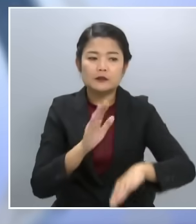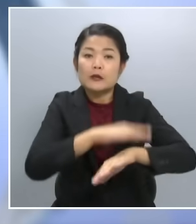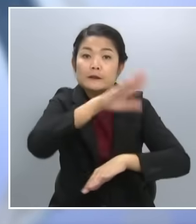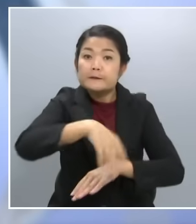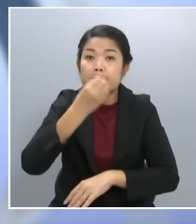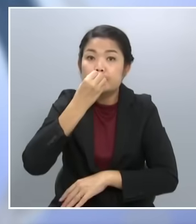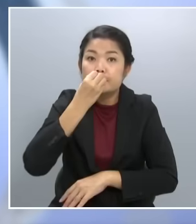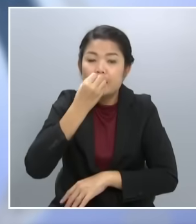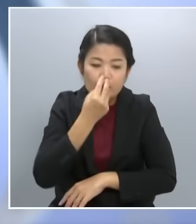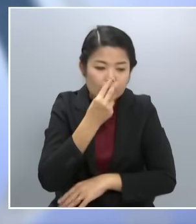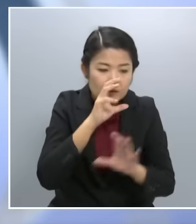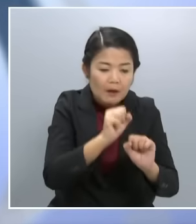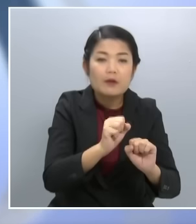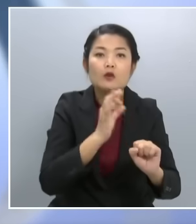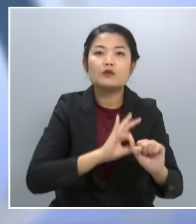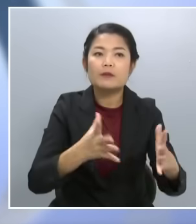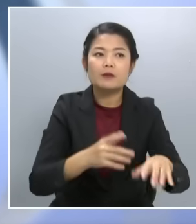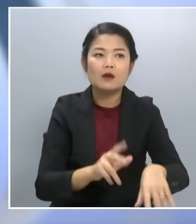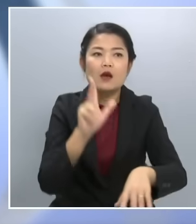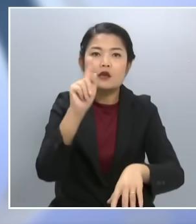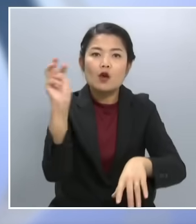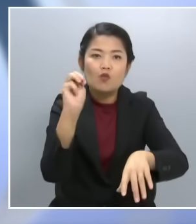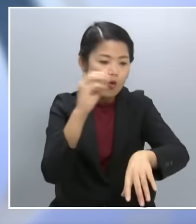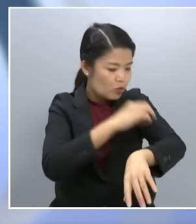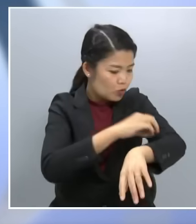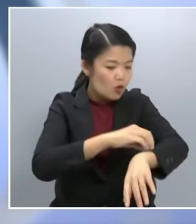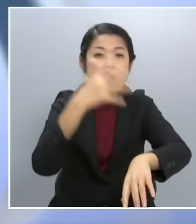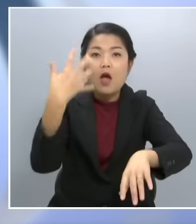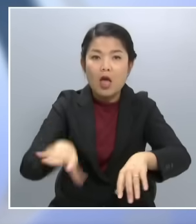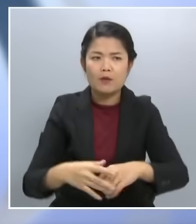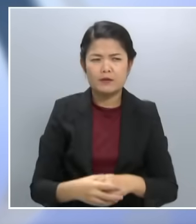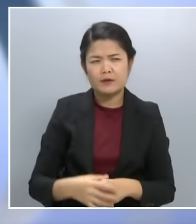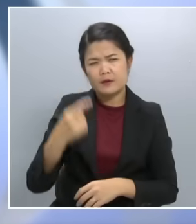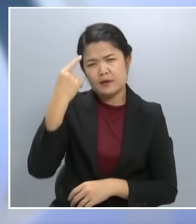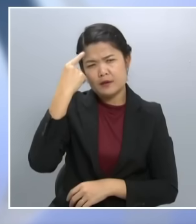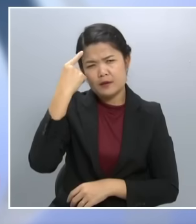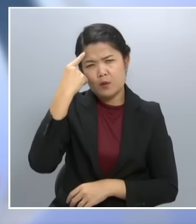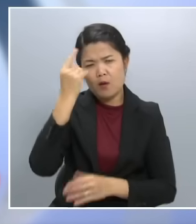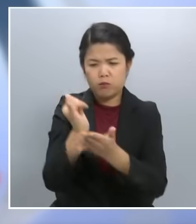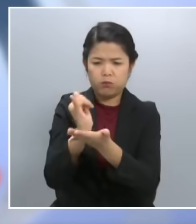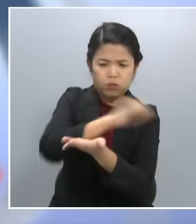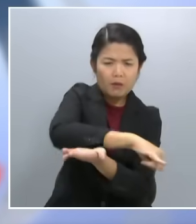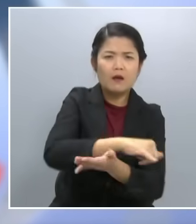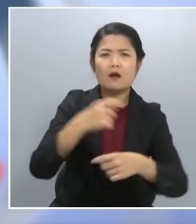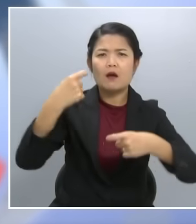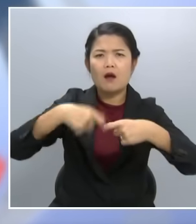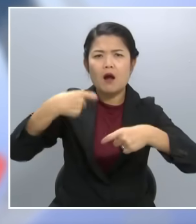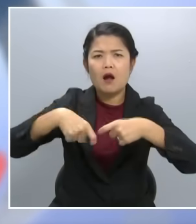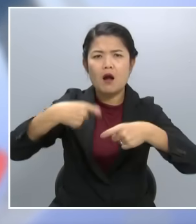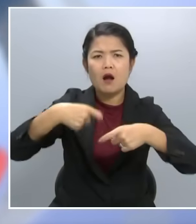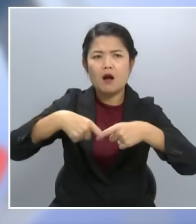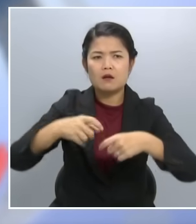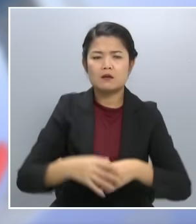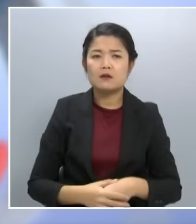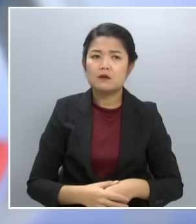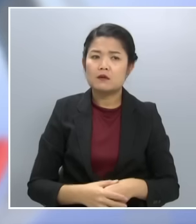พอเข้าไปดูคือแน่นิ่งไปแล้วตัวเขียวแล้วคือไอ้เรื่องตกเตียงเนี่ยผมว่ามันเป็นไปได้ยากมากค่ะพี่หมวยจะ